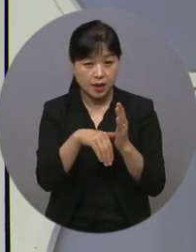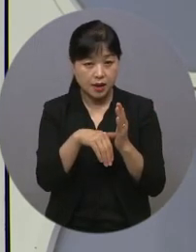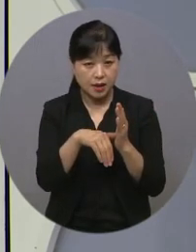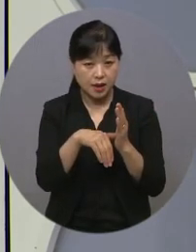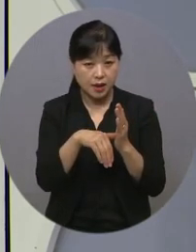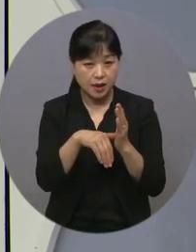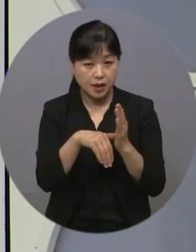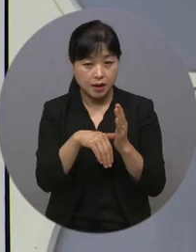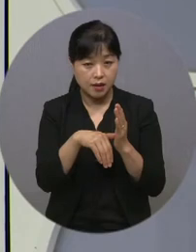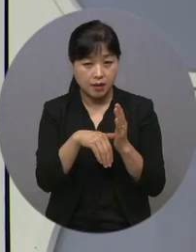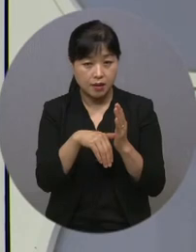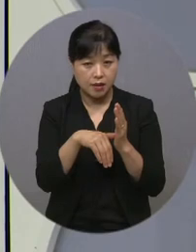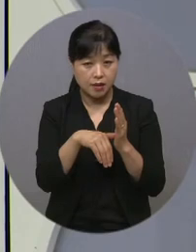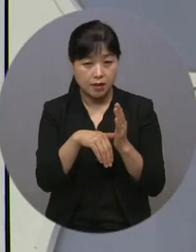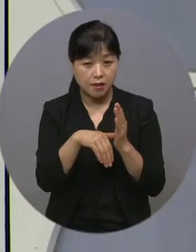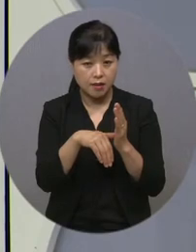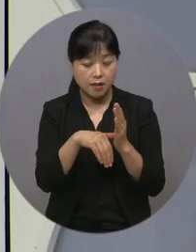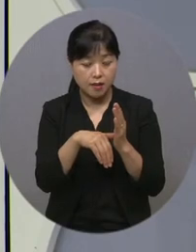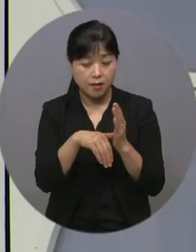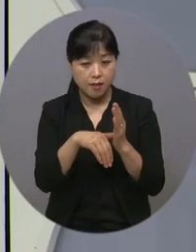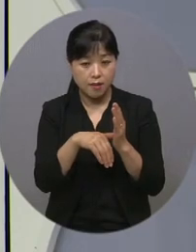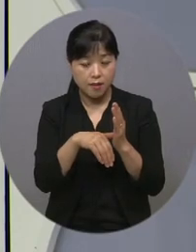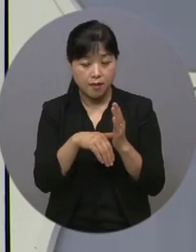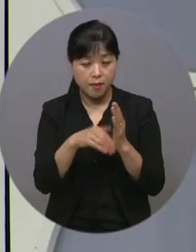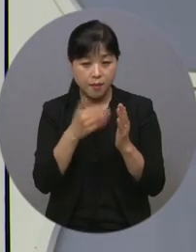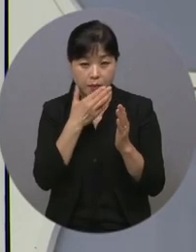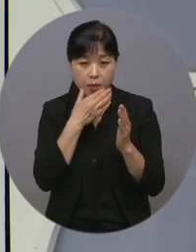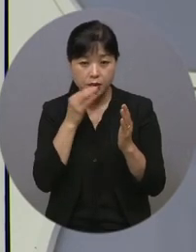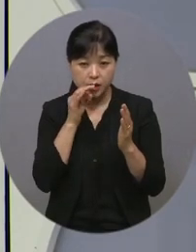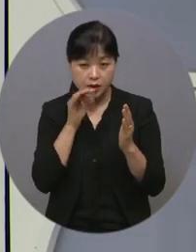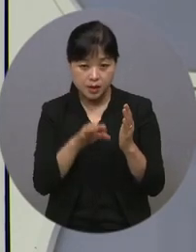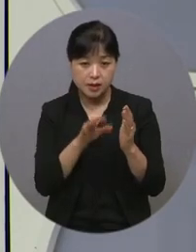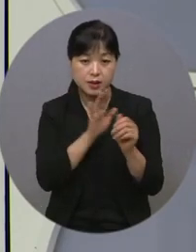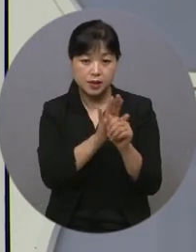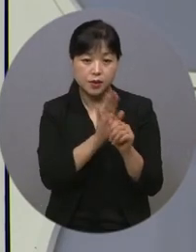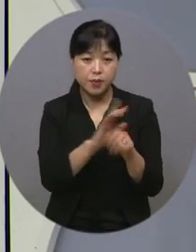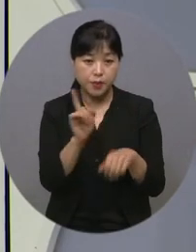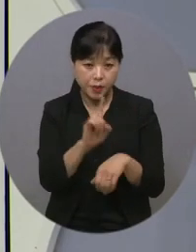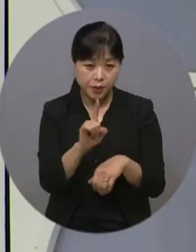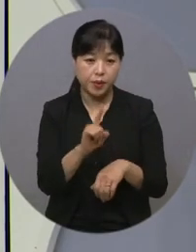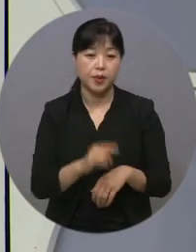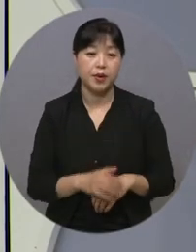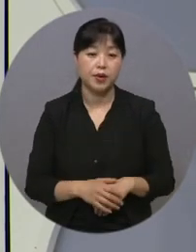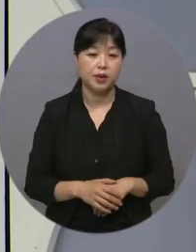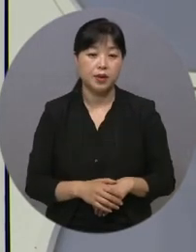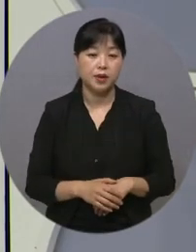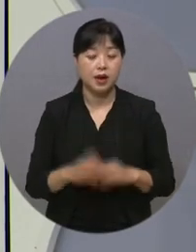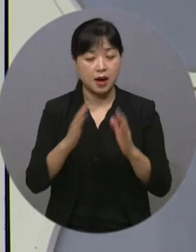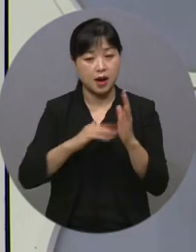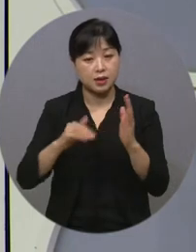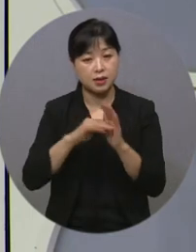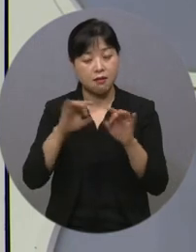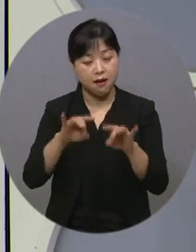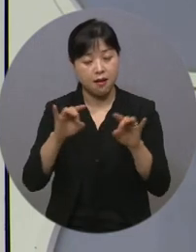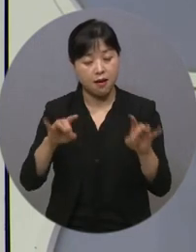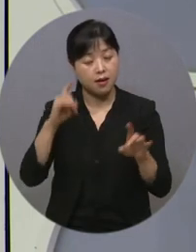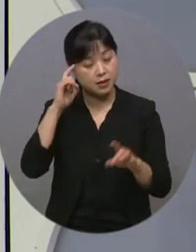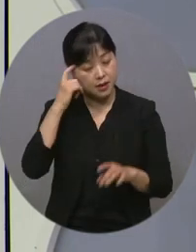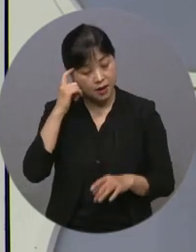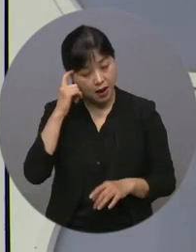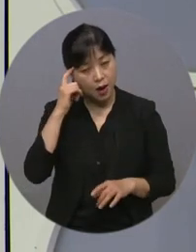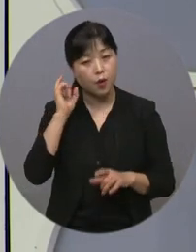인센티브로 뭐를 시상할 것인지 한번 가정마다 구상을 또